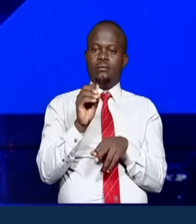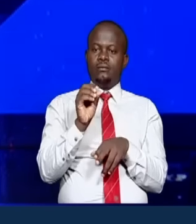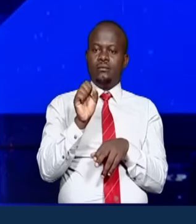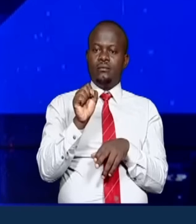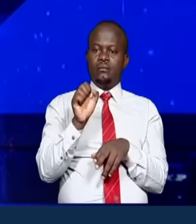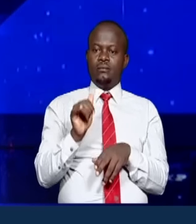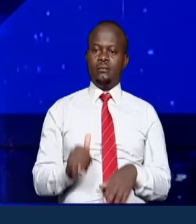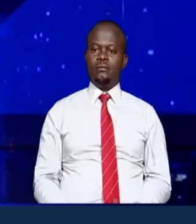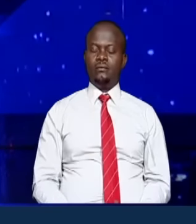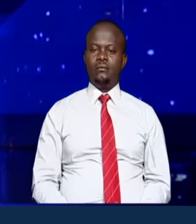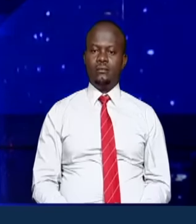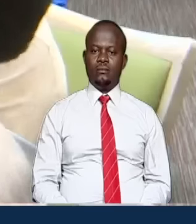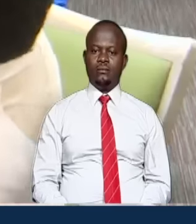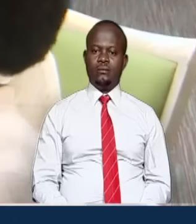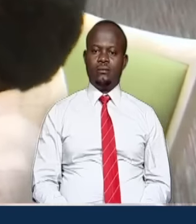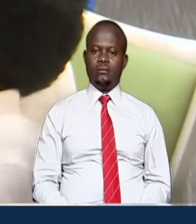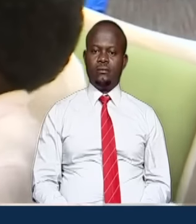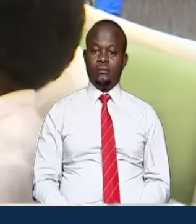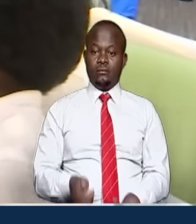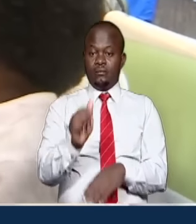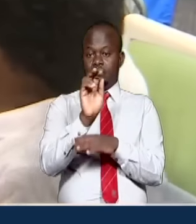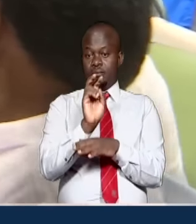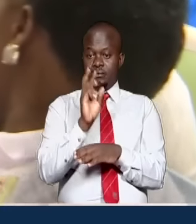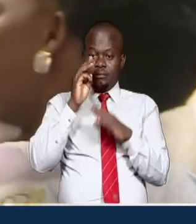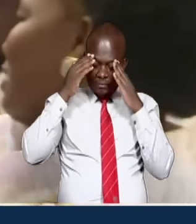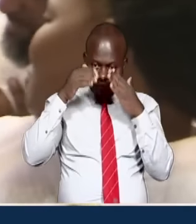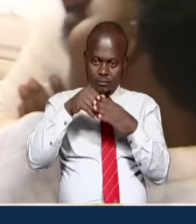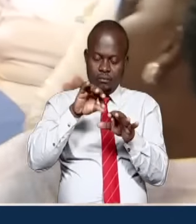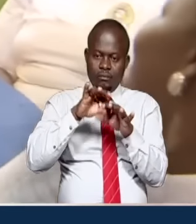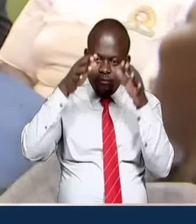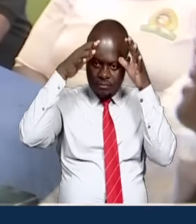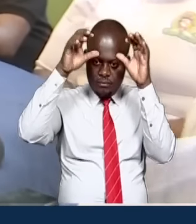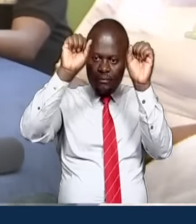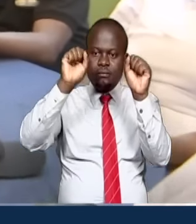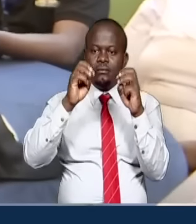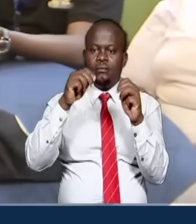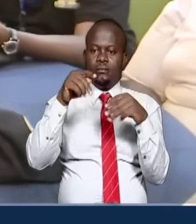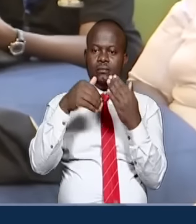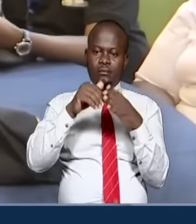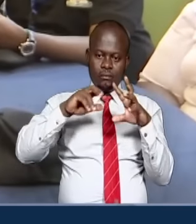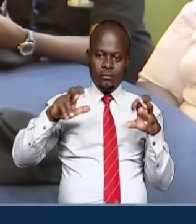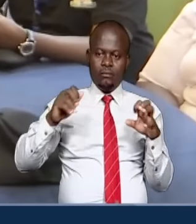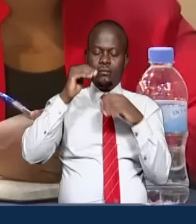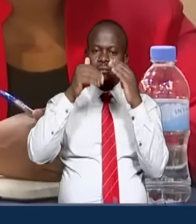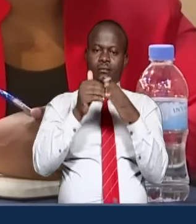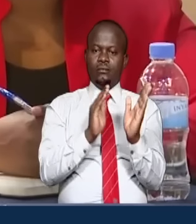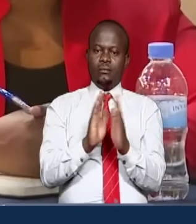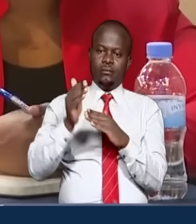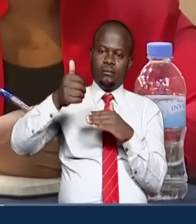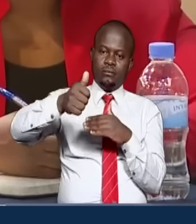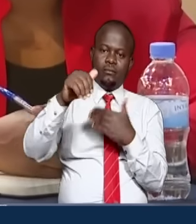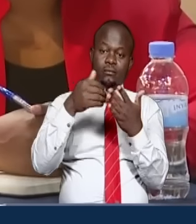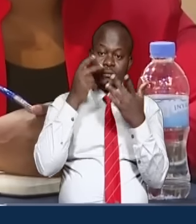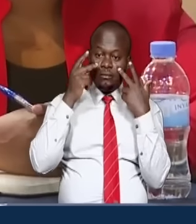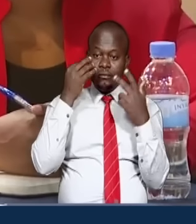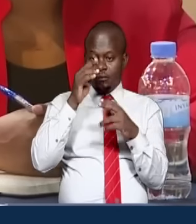Gisele arakomeza. Mu byizi ndorerezi zizibandaho muri aya matora y'umukuru w'igihugu n'ay'abadepite, harimo gusuzuma urwego rw'imitegurire yayo, kureba